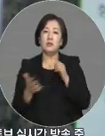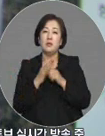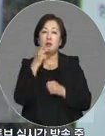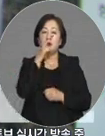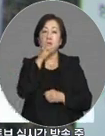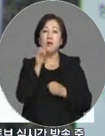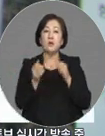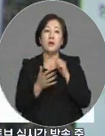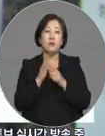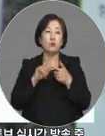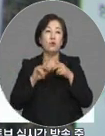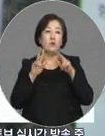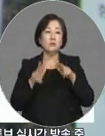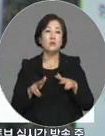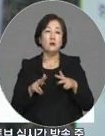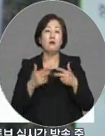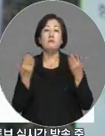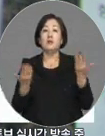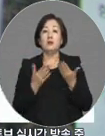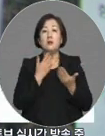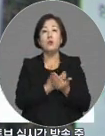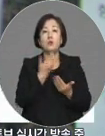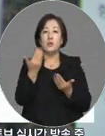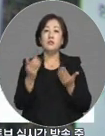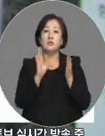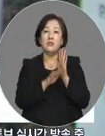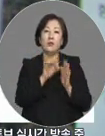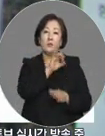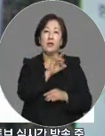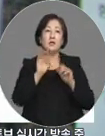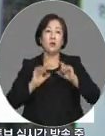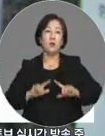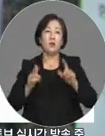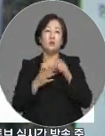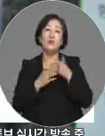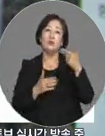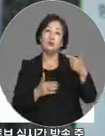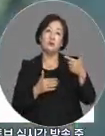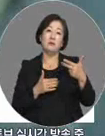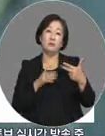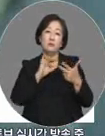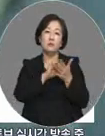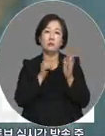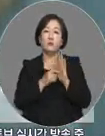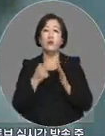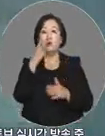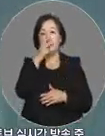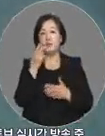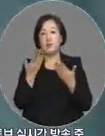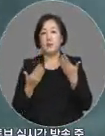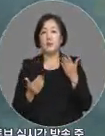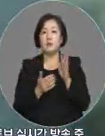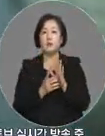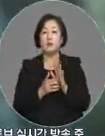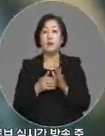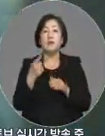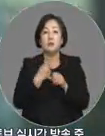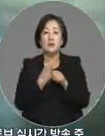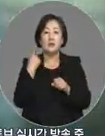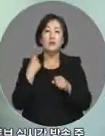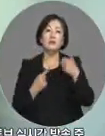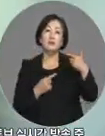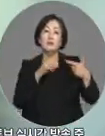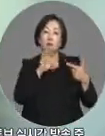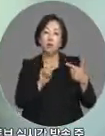오기 때마다 계속 받아야 되니까 지금 이번에만 한 6-7번 받았었고 지난해 울산의 진단기관